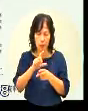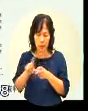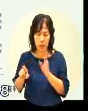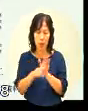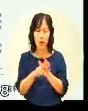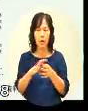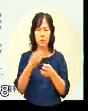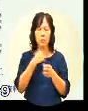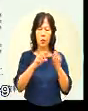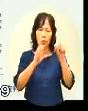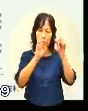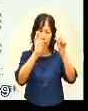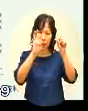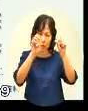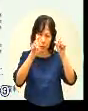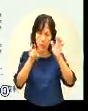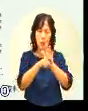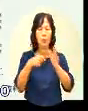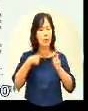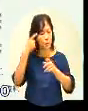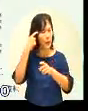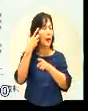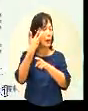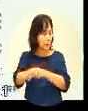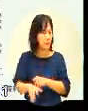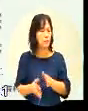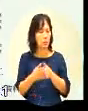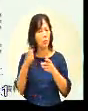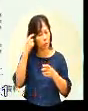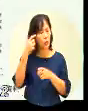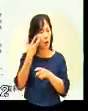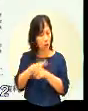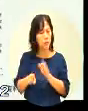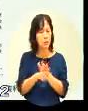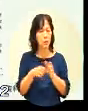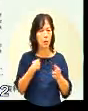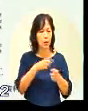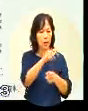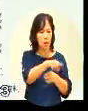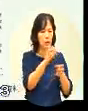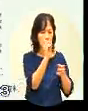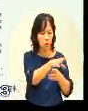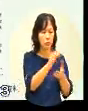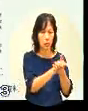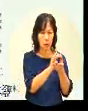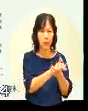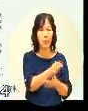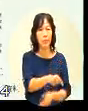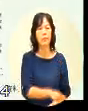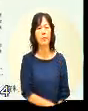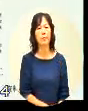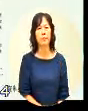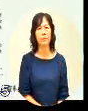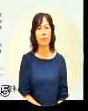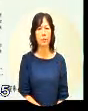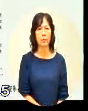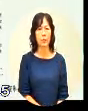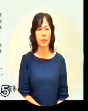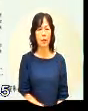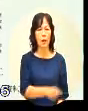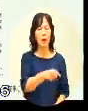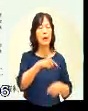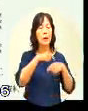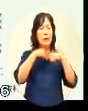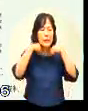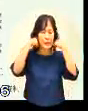写5:44，就我要实细细的对吧？他是传给他这个国小同学，哦，他自杀之